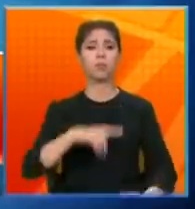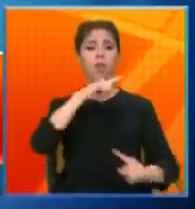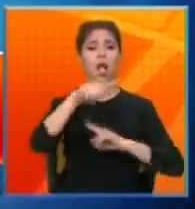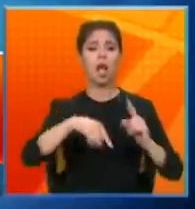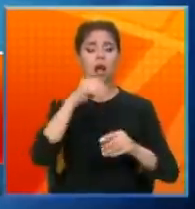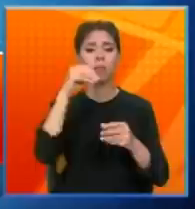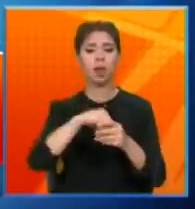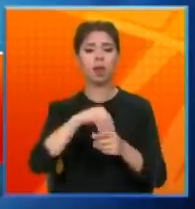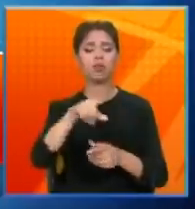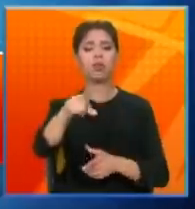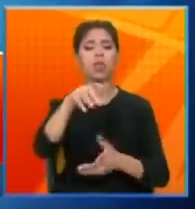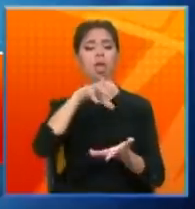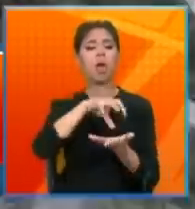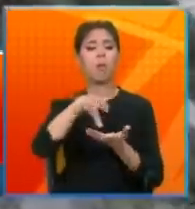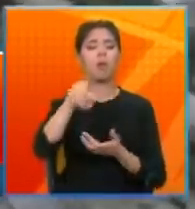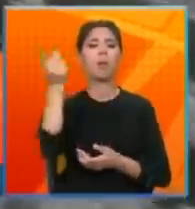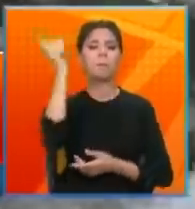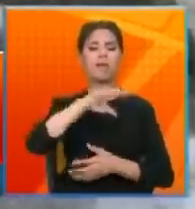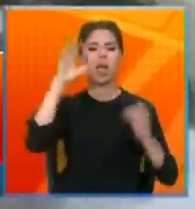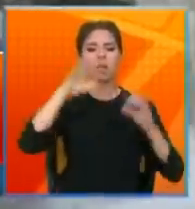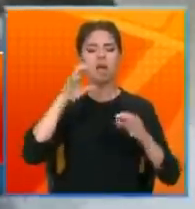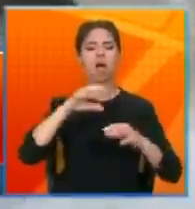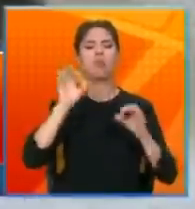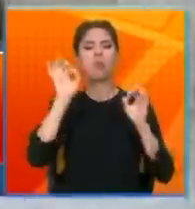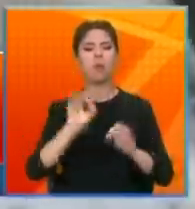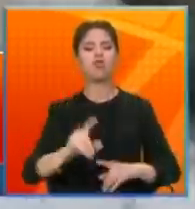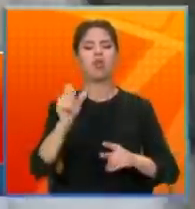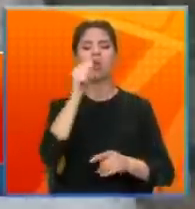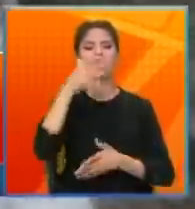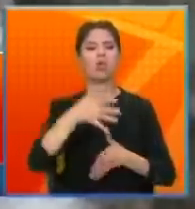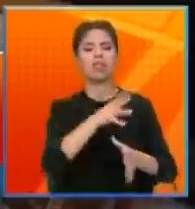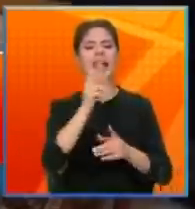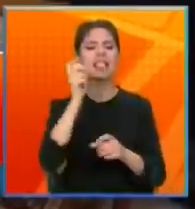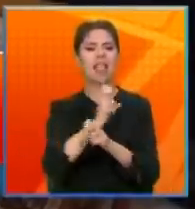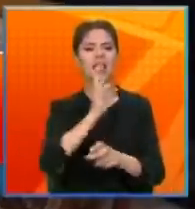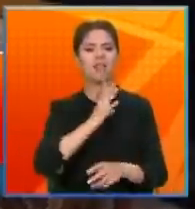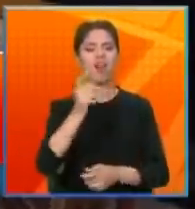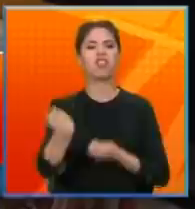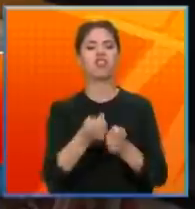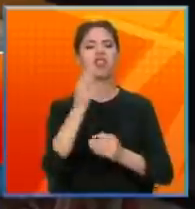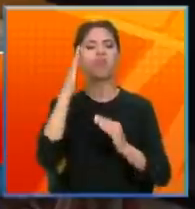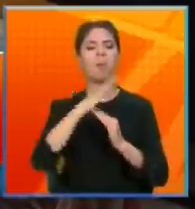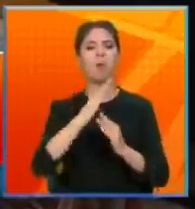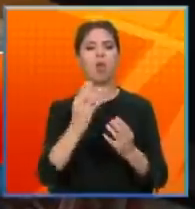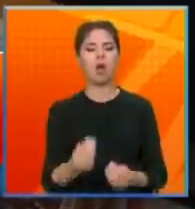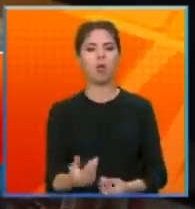Aramalar sırasında bölgede bir kez yağmur başladı. Sel riskine karşı çalışmalara ara verildi. Bir an evvel